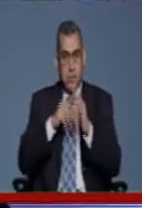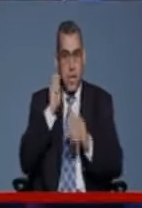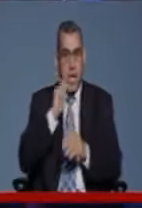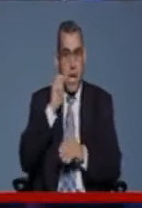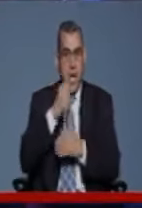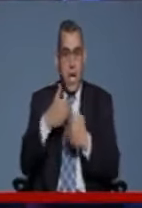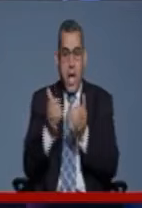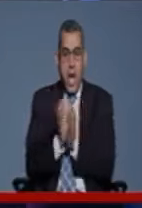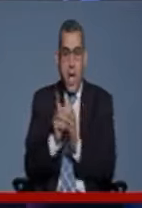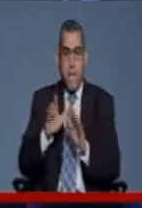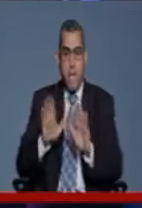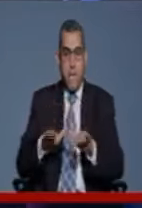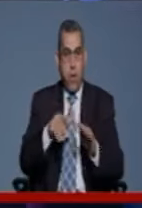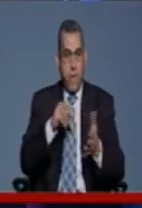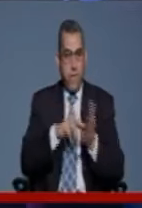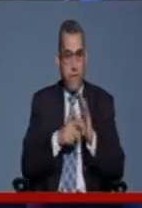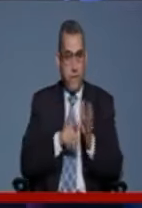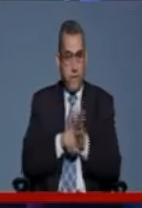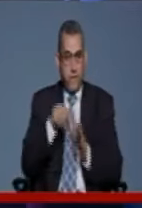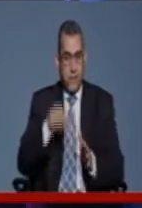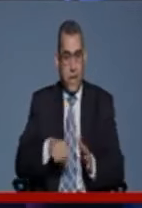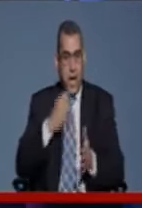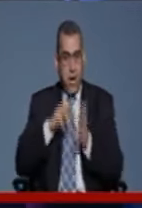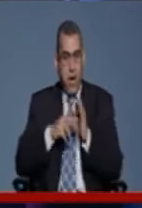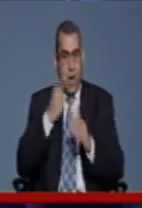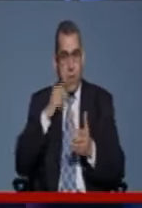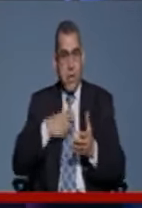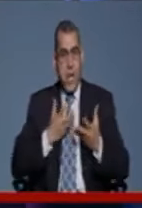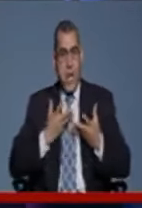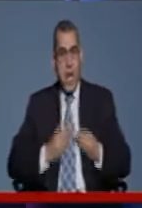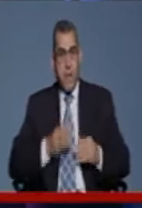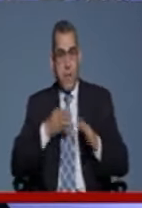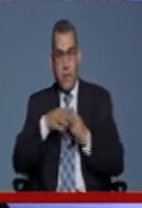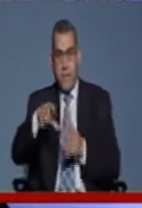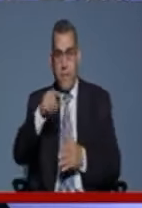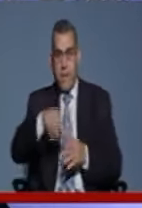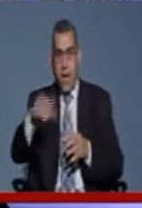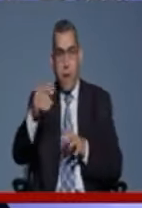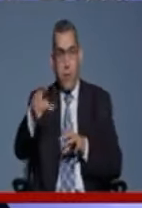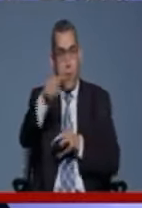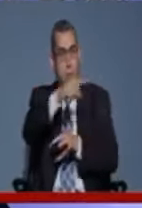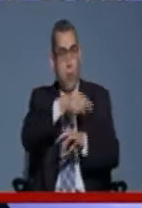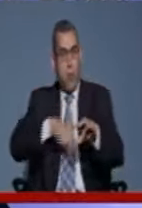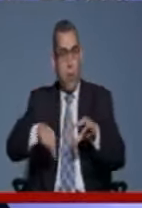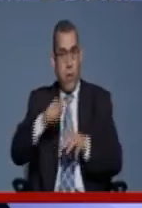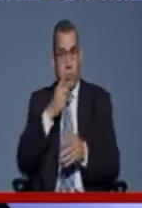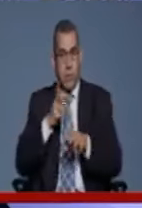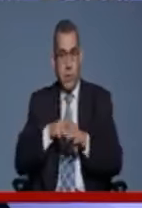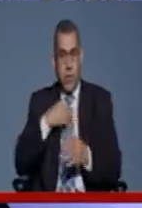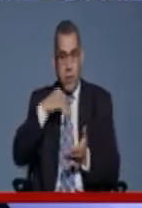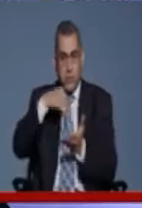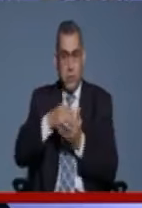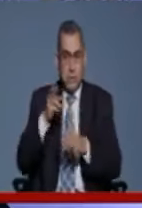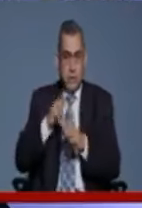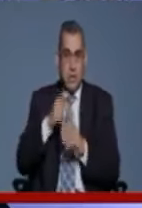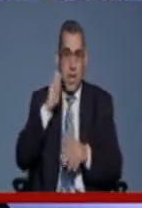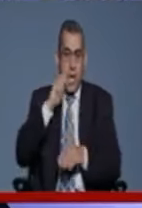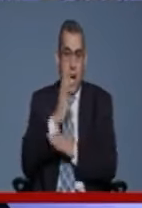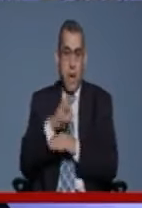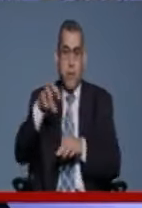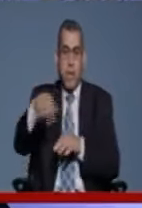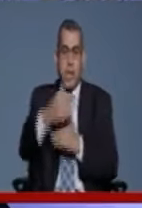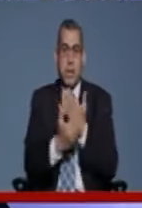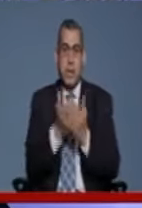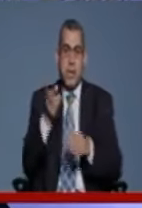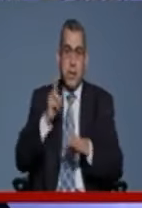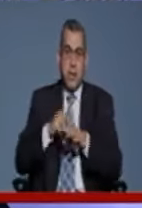الإرهابية استغلال تراقع الأوضاع الأمنية بالمنطقة لإعادة التمركز وتكوين بؤر جديدة